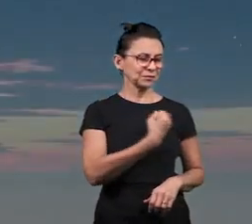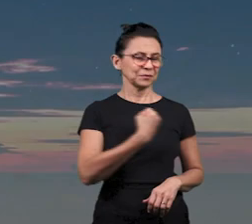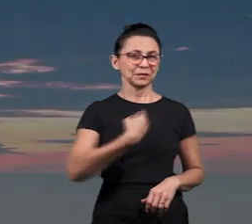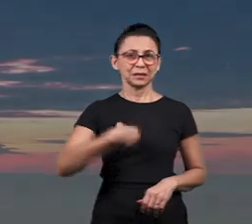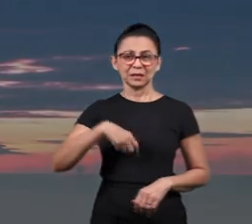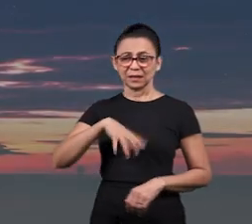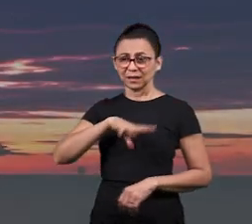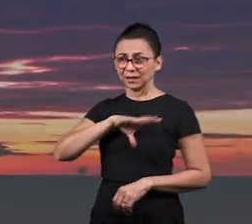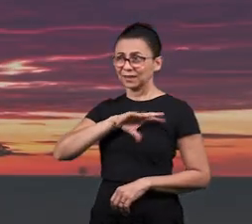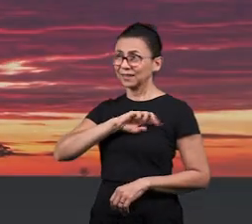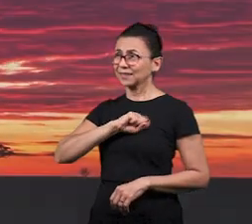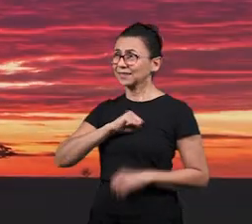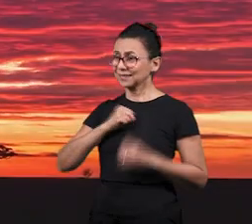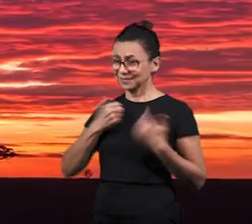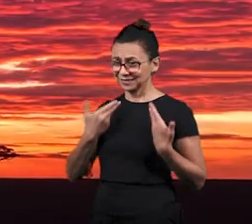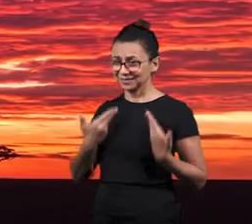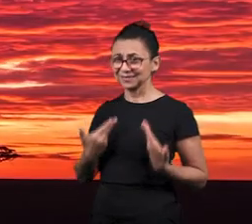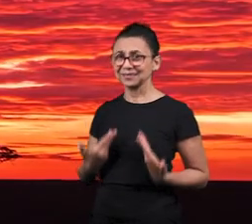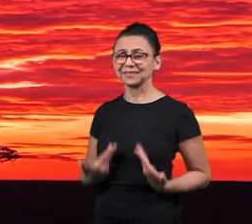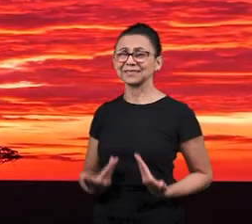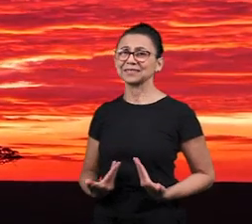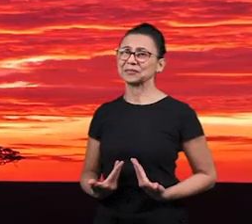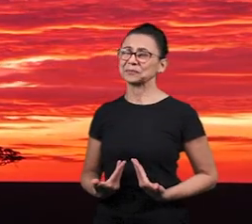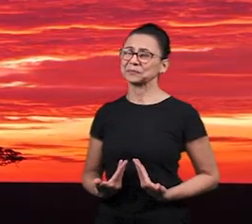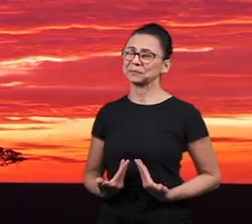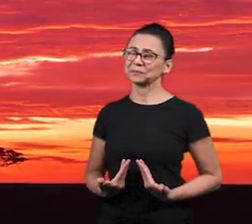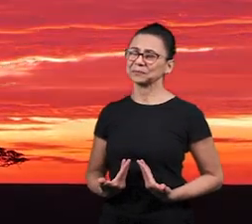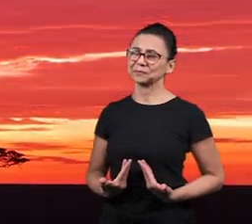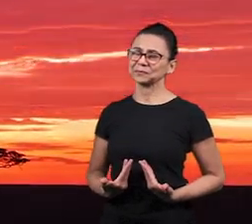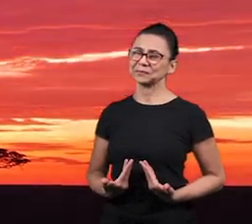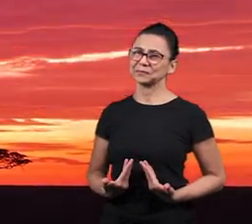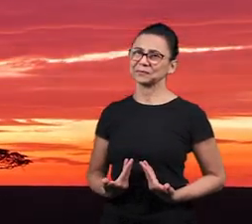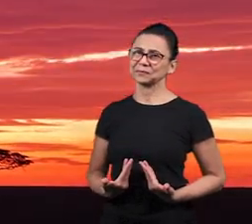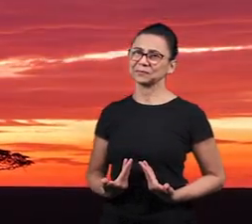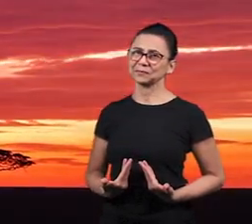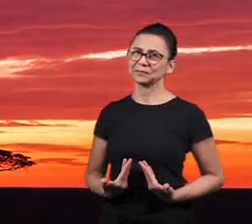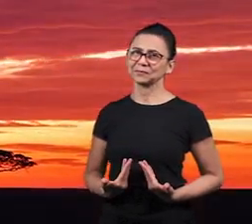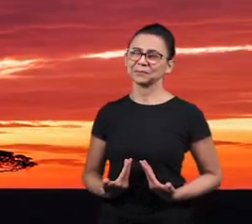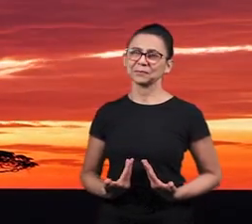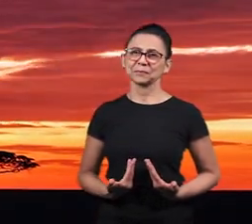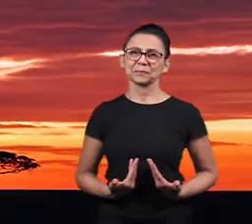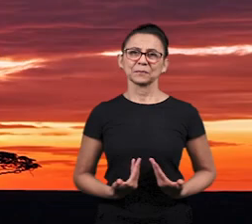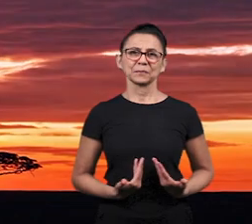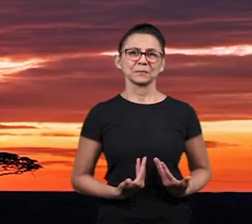Почему Он возлюбил меня без заслуг?